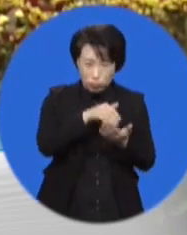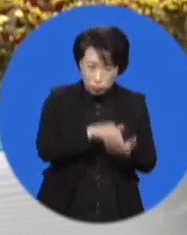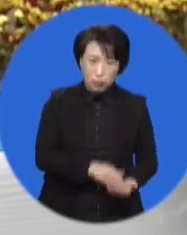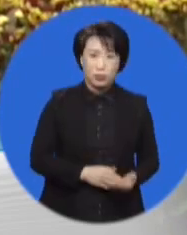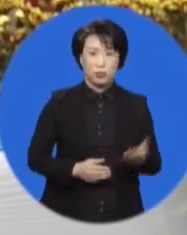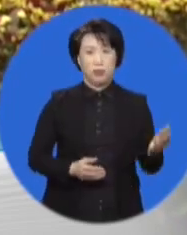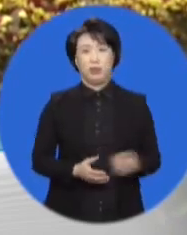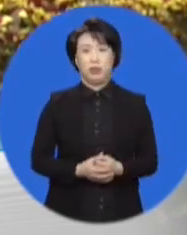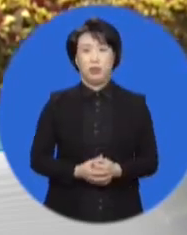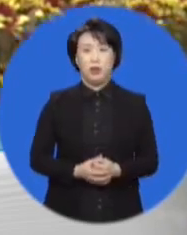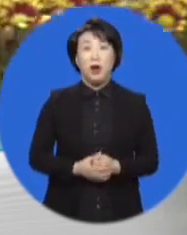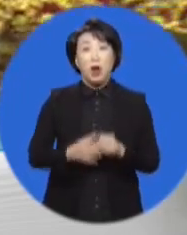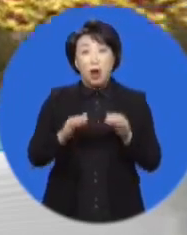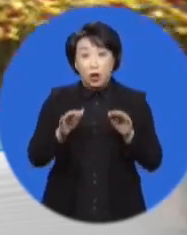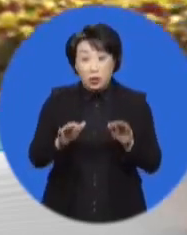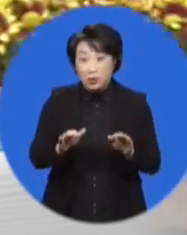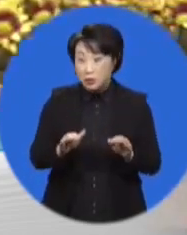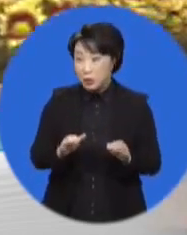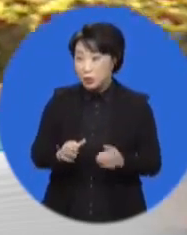심각하게. 근데